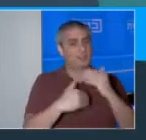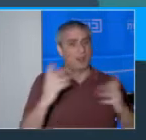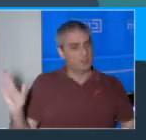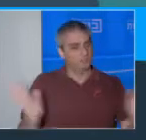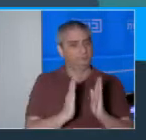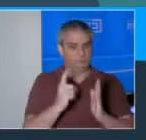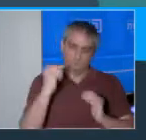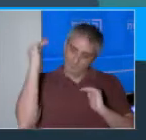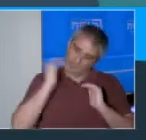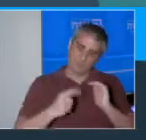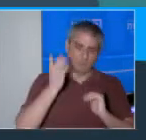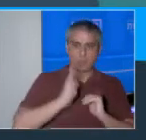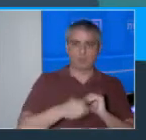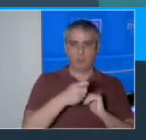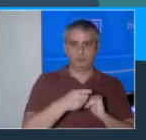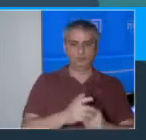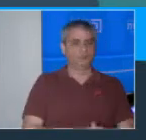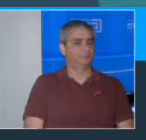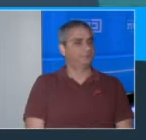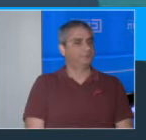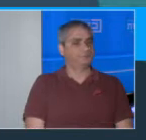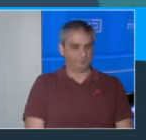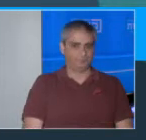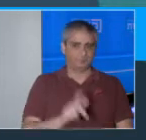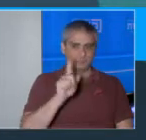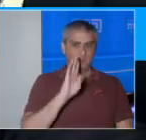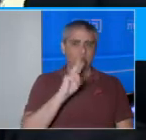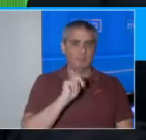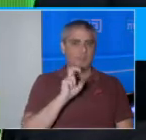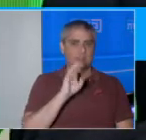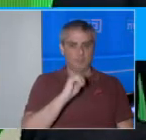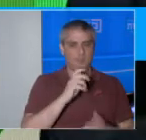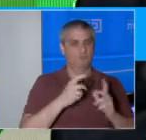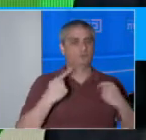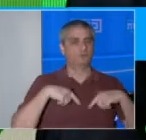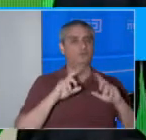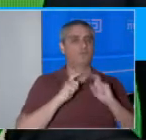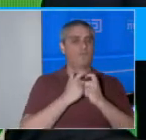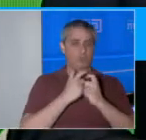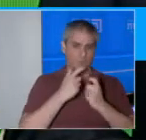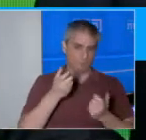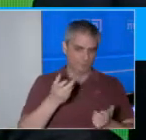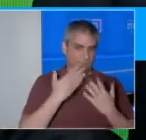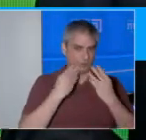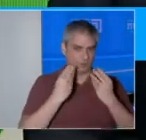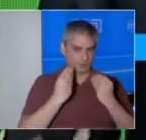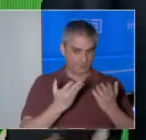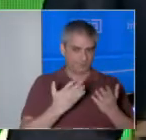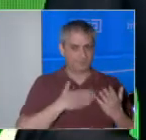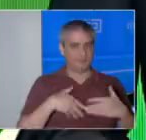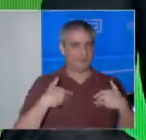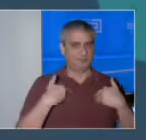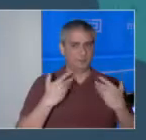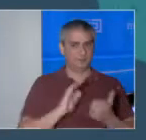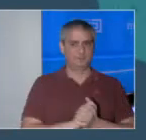הם מפחיתים את חומרת העבירה. כן, לילי בן עמי, יושבת ראש פורום מיכל סלע ואחותה של מיכל, תודה רבה לך וחג